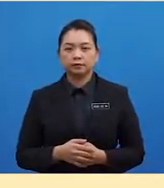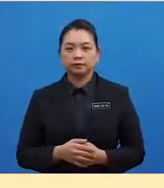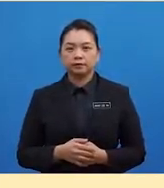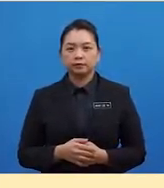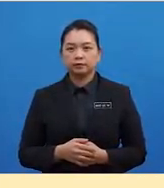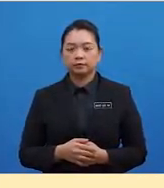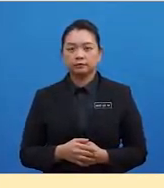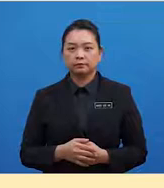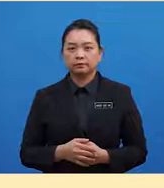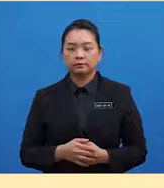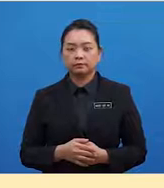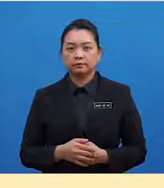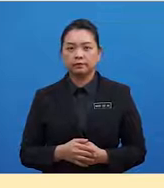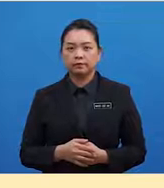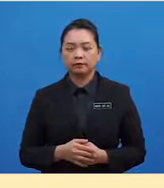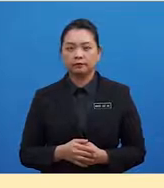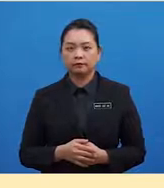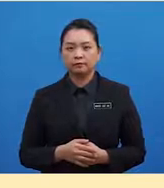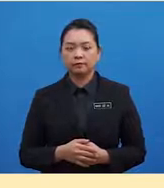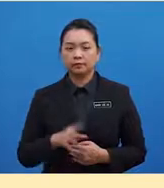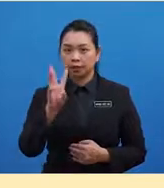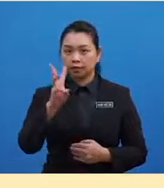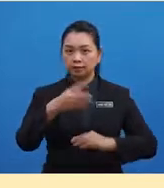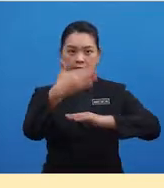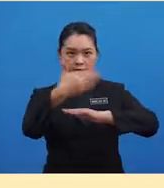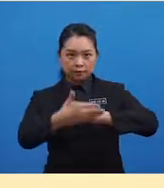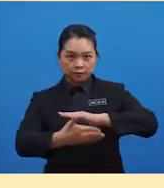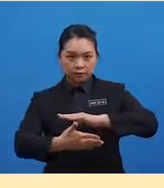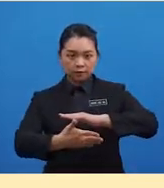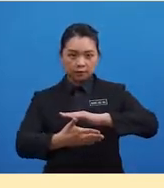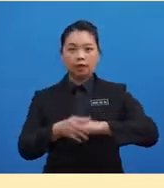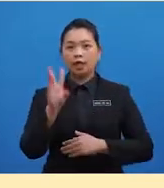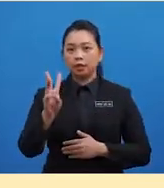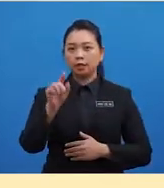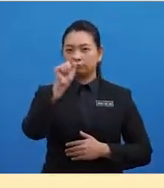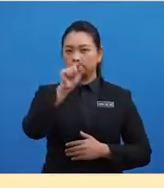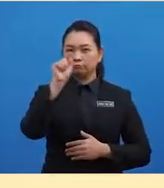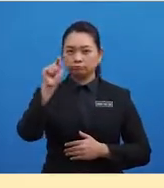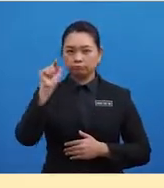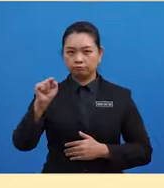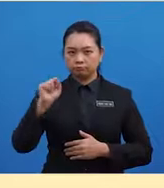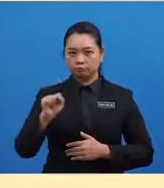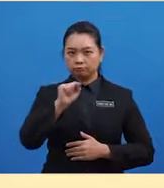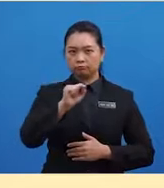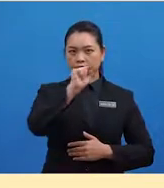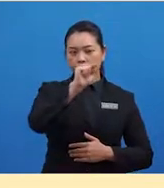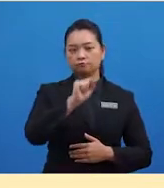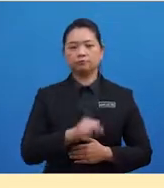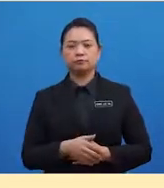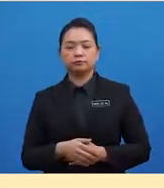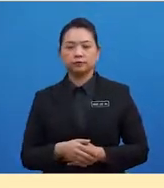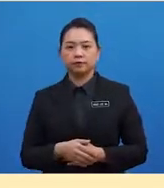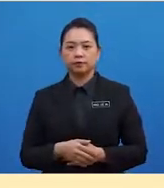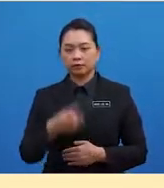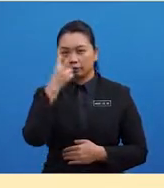heksagon. Poligon ini mempunyai 6 sisi dan 6 penjuru. Mari kita lihat gambar-gambar di